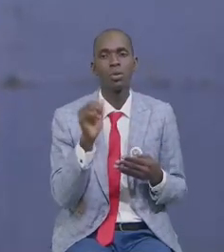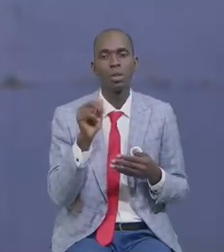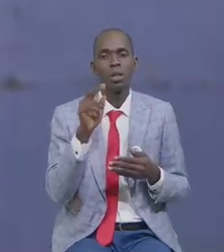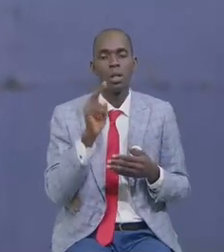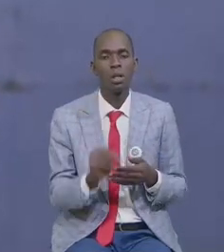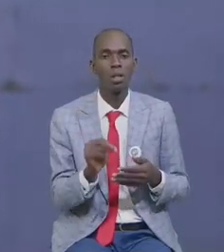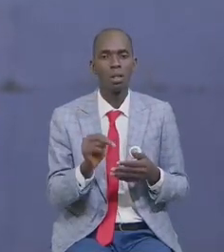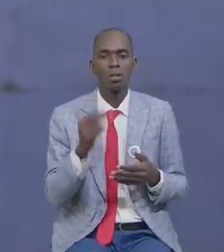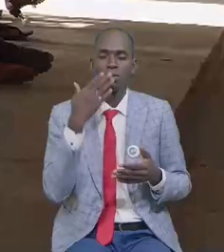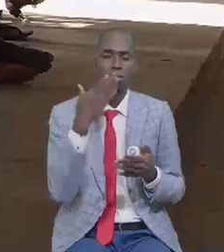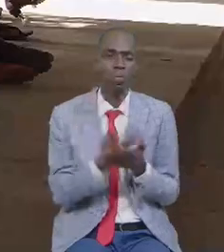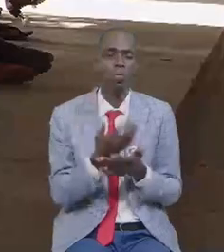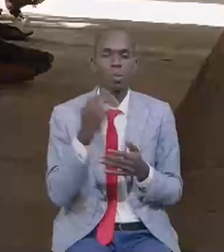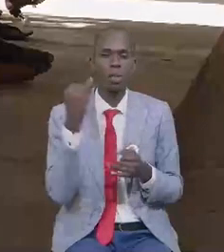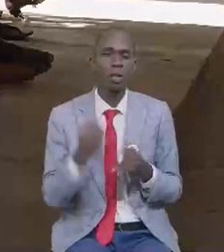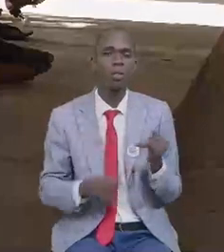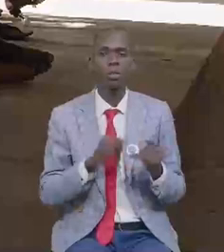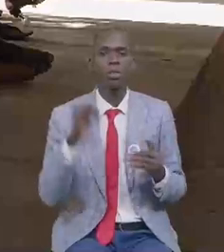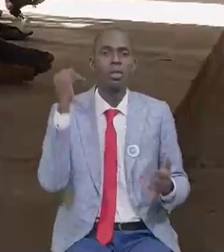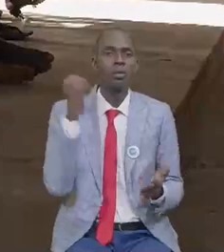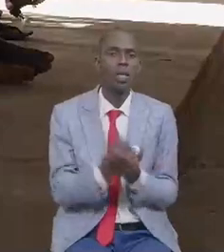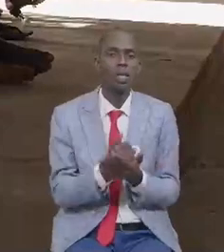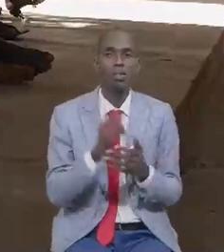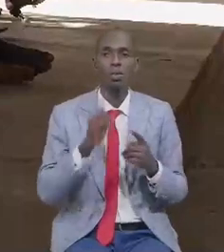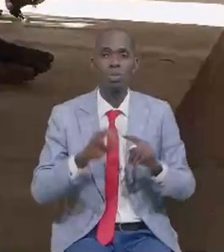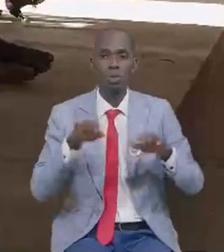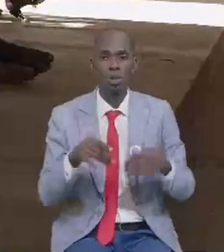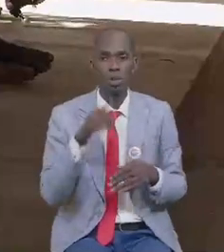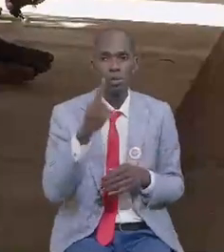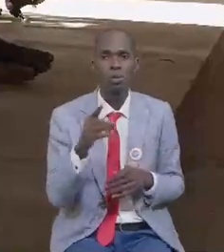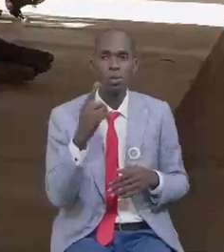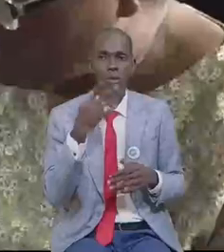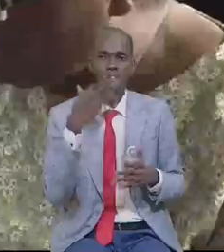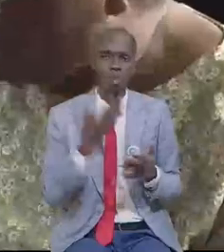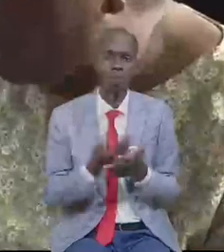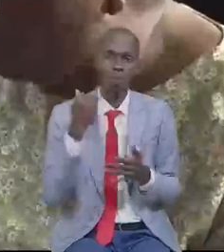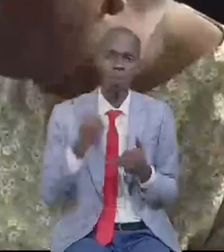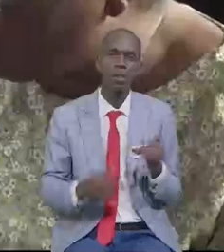de l'espérance. Afin de vous donner de l'avenir et de